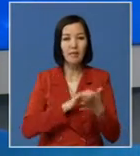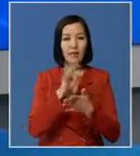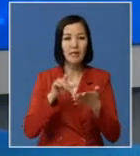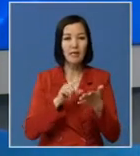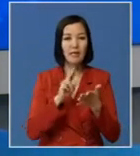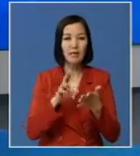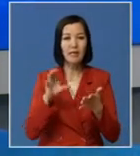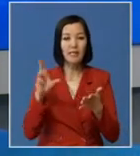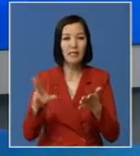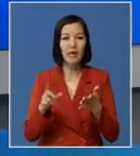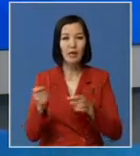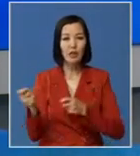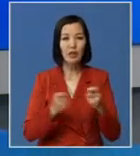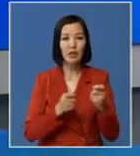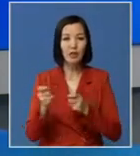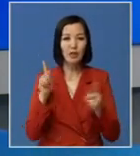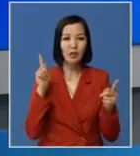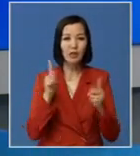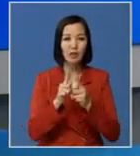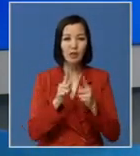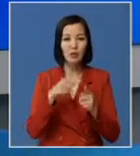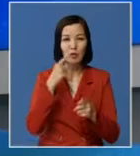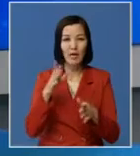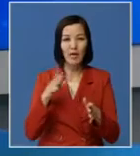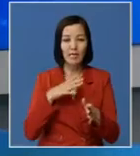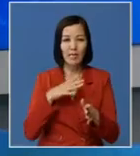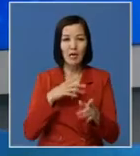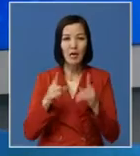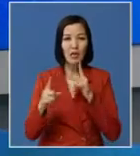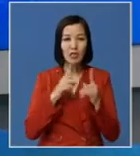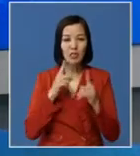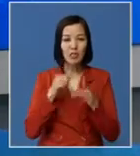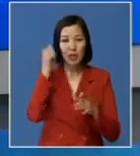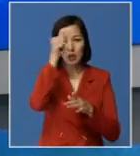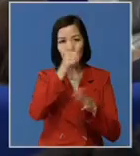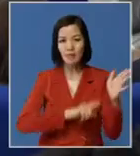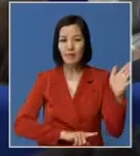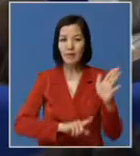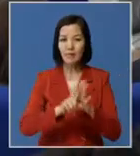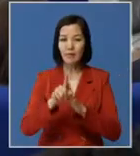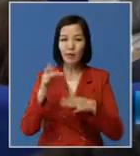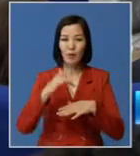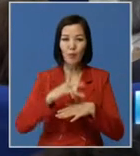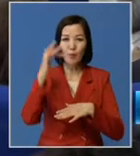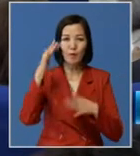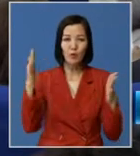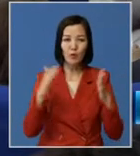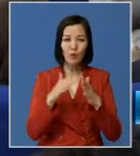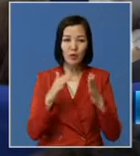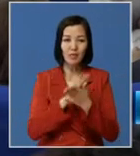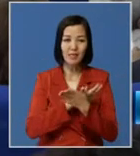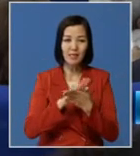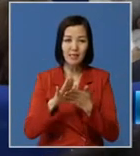қалалық пәтер иелері кооперативі жетекшілерімен кездесу барысында айтылды. Жиында жыл басынан бері көп